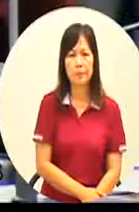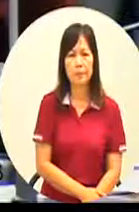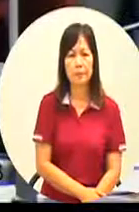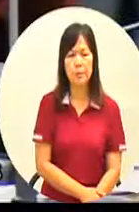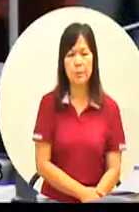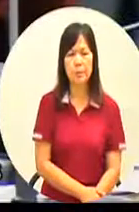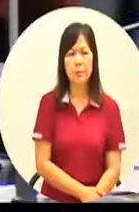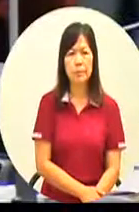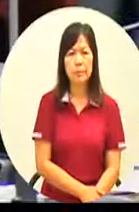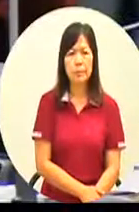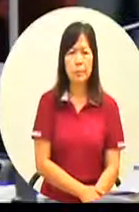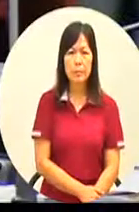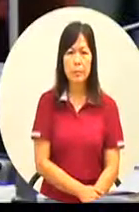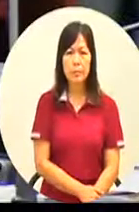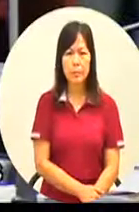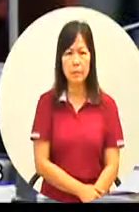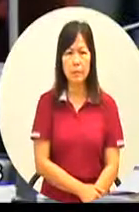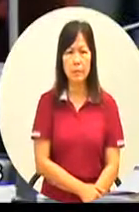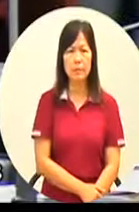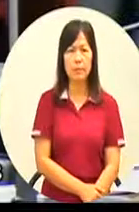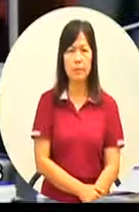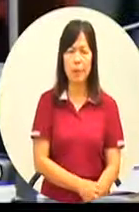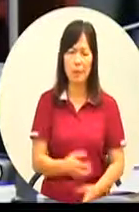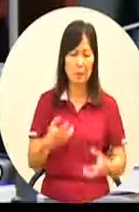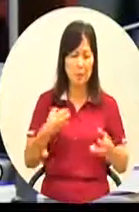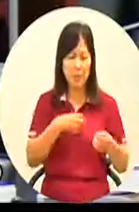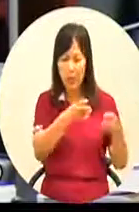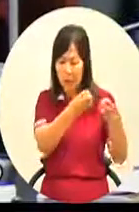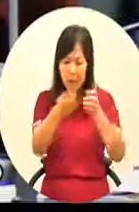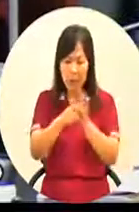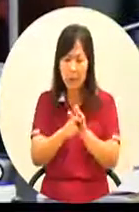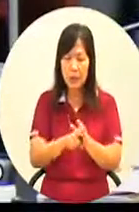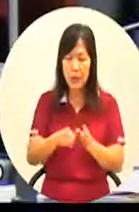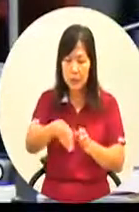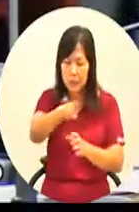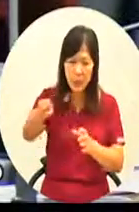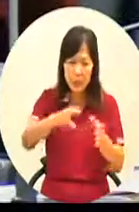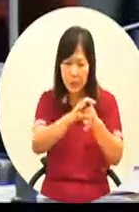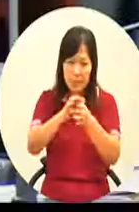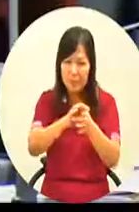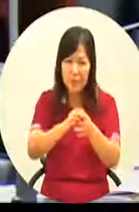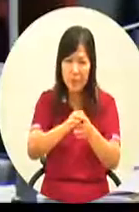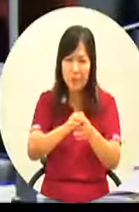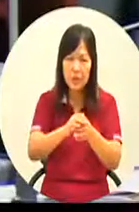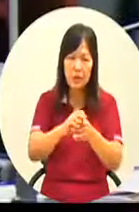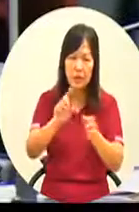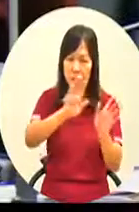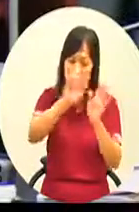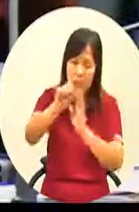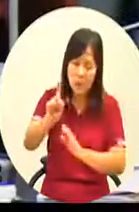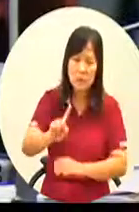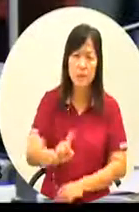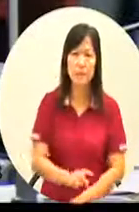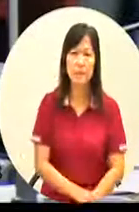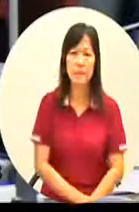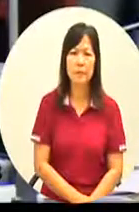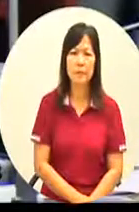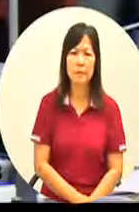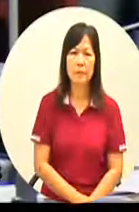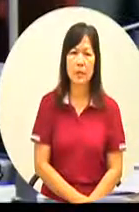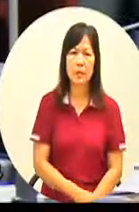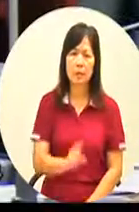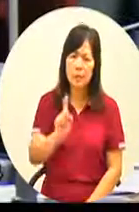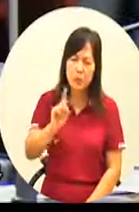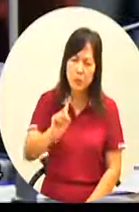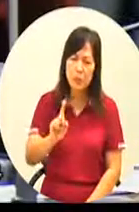那针对有没有探讨过他们涉案的一个情形？涉案的啊，看是怎